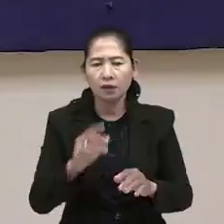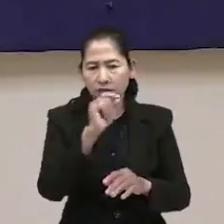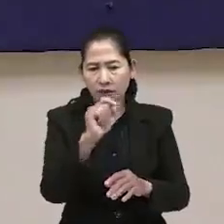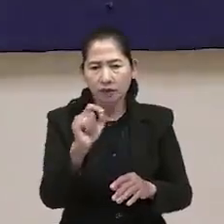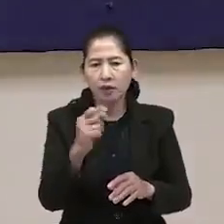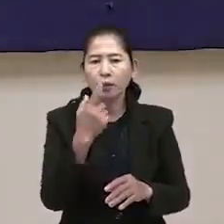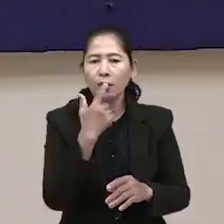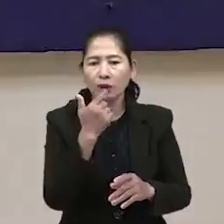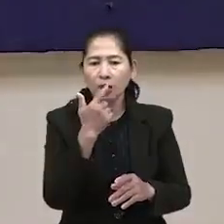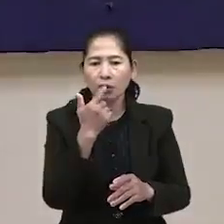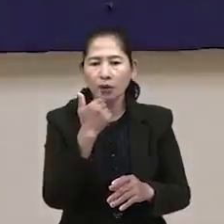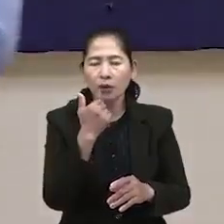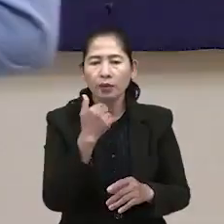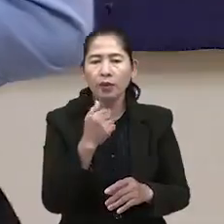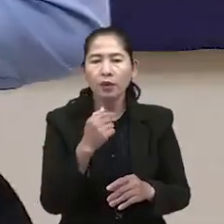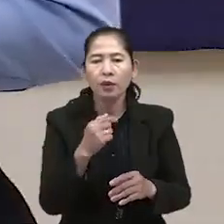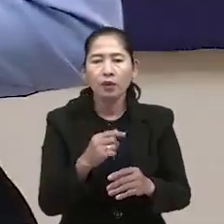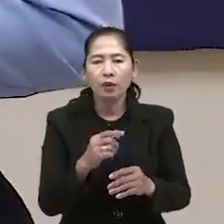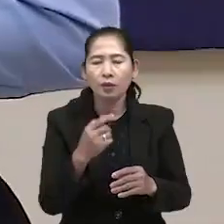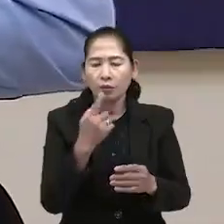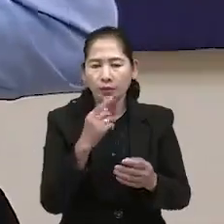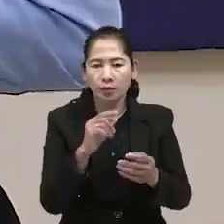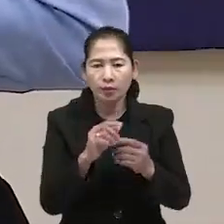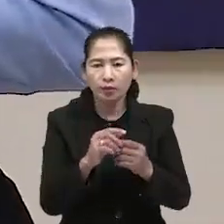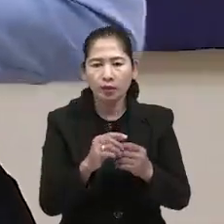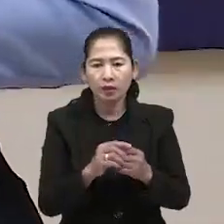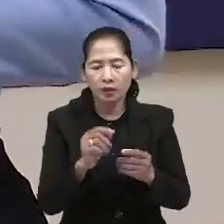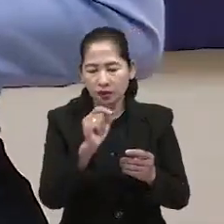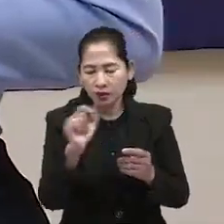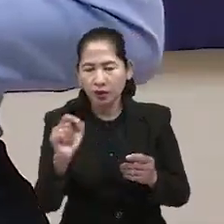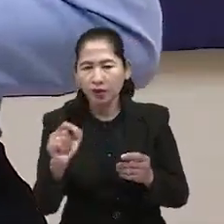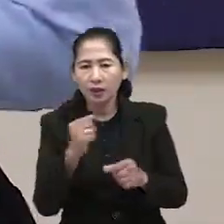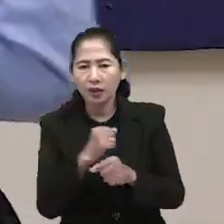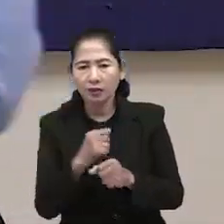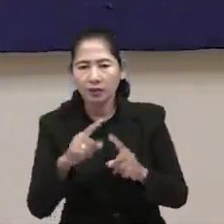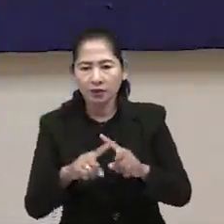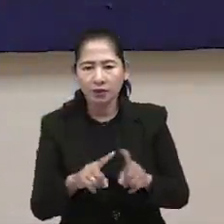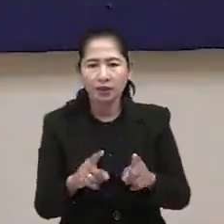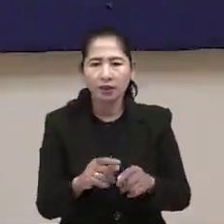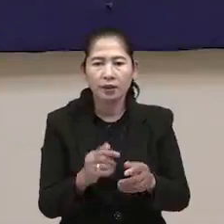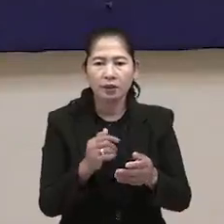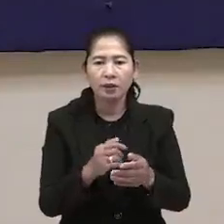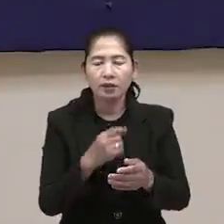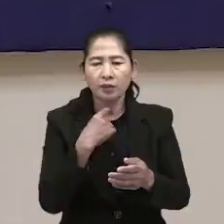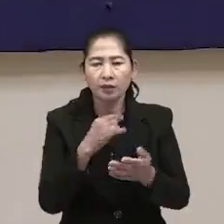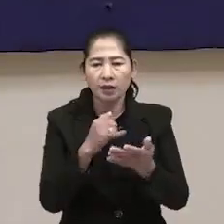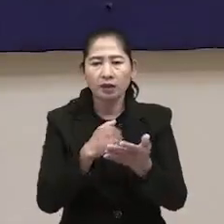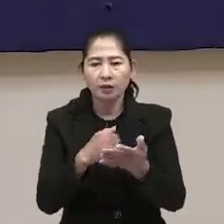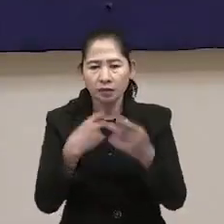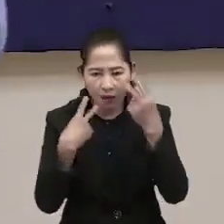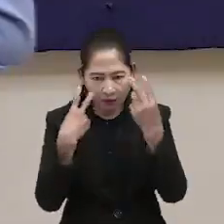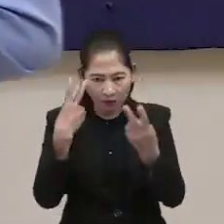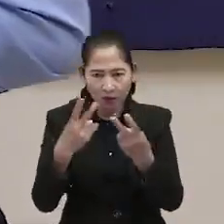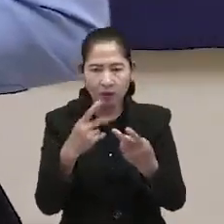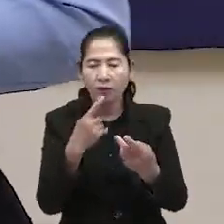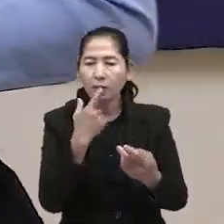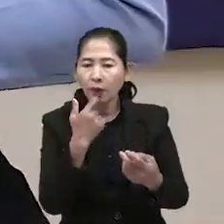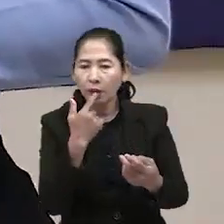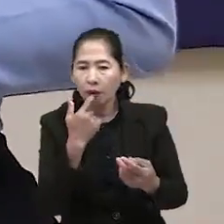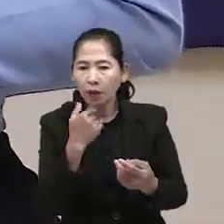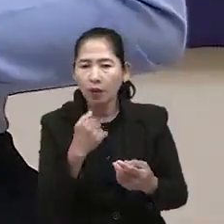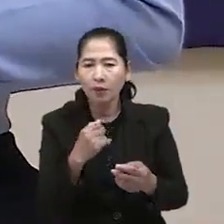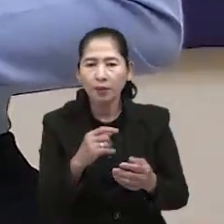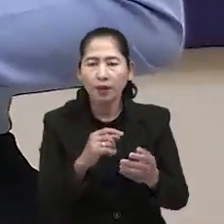ពណ៌ក្រហមណាកូនចាកុំទៅសេប៊ីចពណ៌ក្រហមនៅពេលដែលកូនធ្វើសំណេរកិច្ចការផ្សេងផ្សេងនេះគ្រូជួយដើម្បីកូនងាយស្រួលក្នុងការមើលប្រាប៊ីចក្រហមនេះណាកូនណា